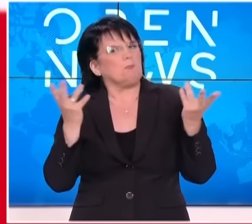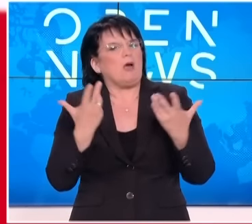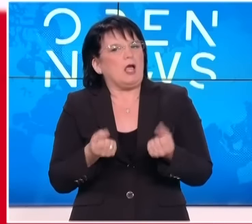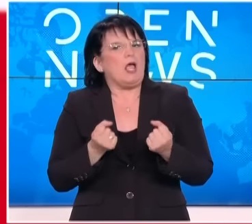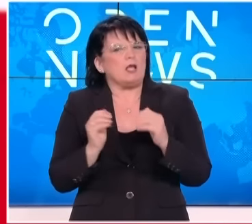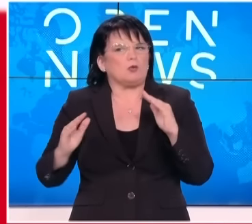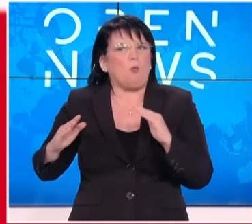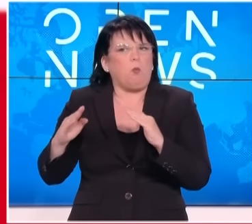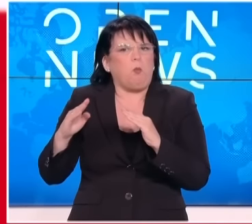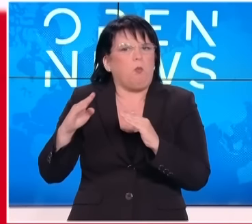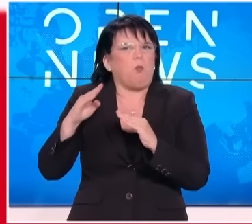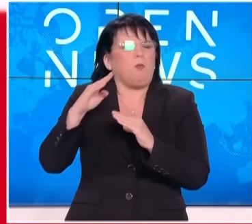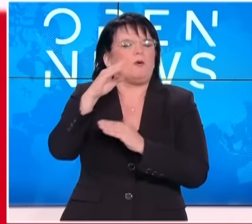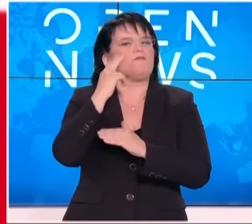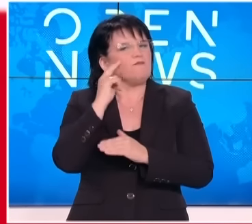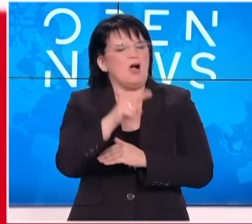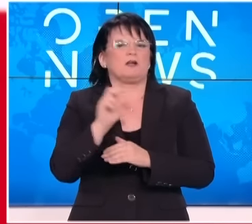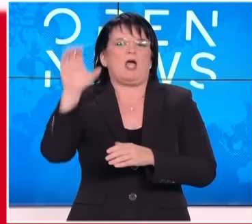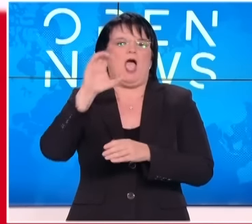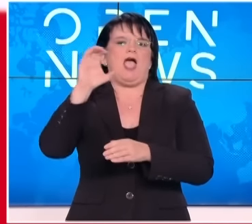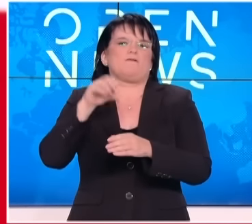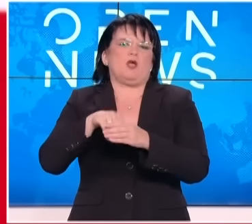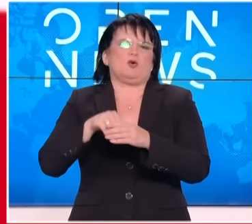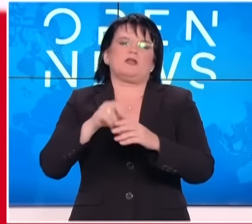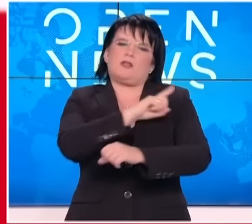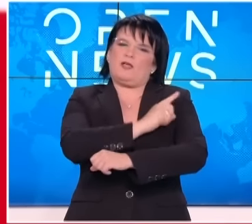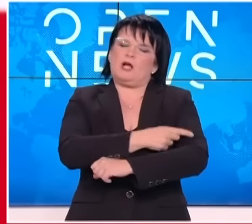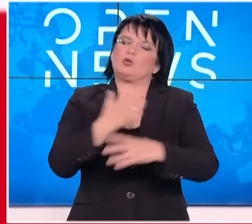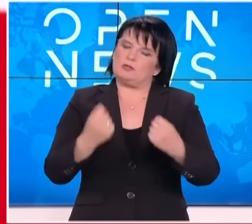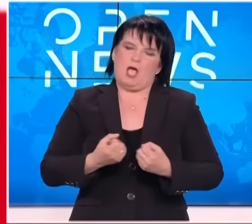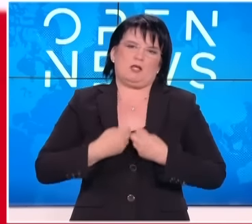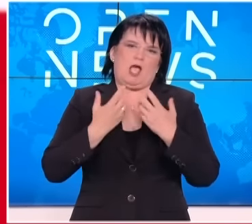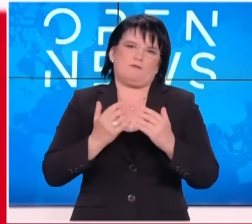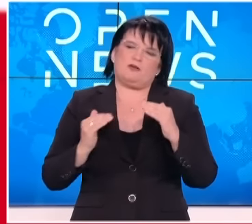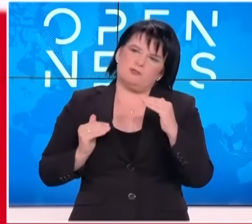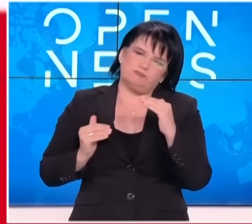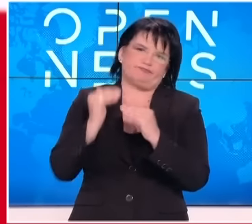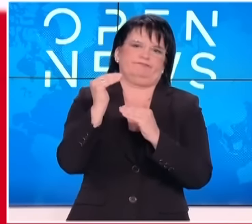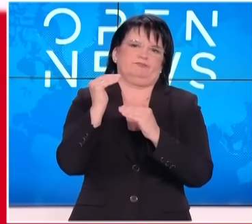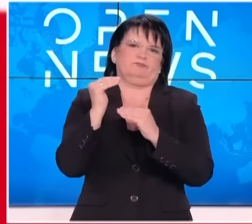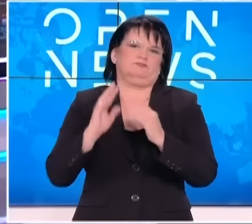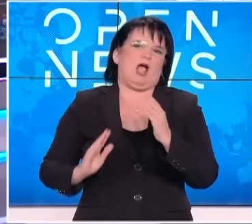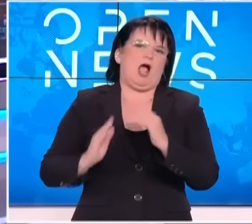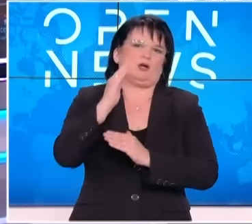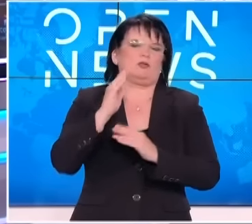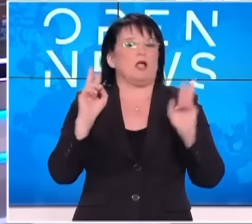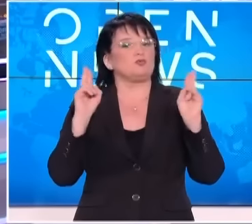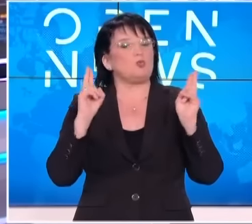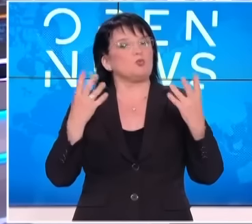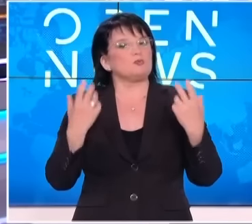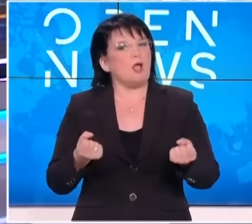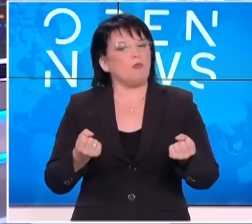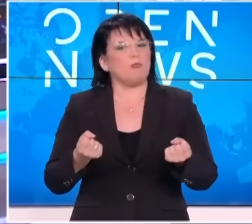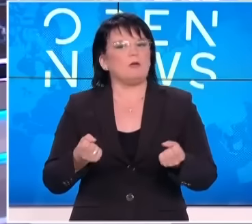συνεχής ανοδική πορεία και νομίζουμε ότι στις ευρωεκλογές υπάρχει δυνατότητα να εκφραστεί αυτή η ανοδική πορεία είμαστε αισιόδοξοι